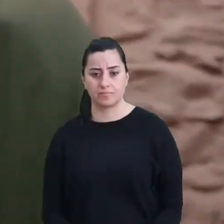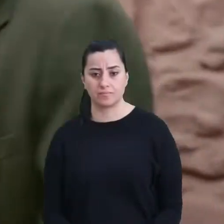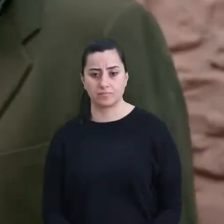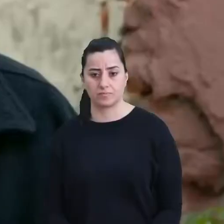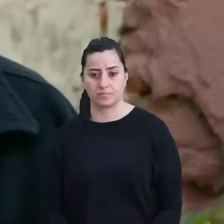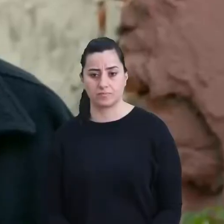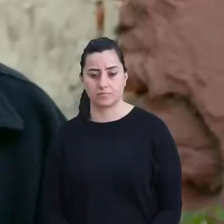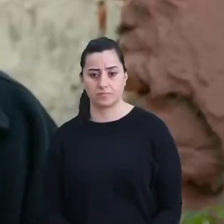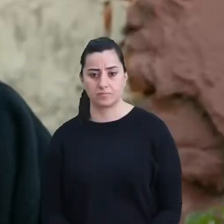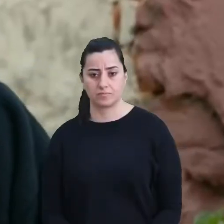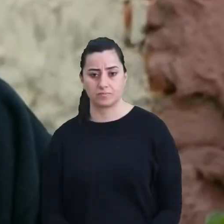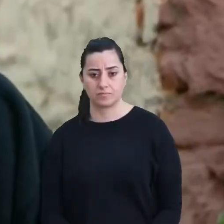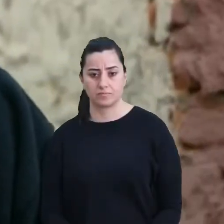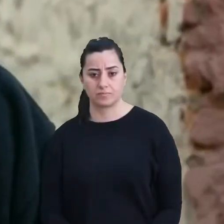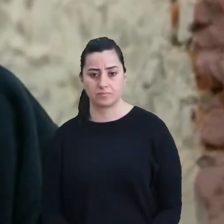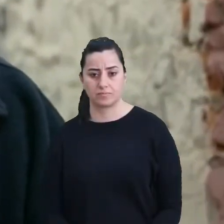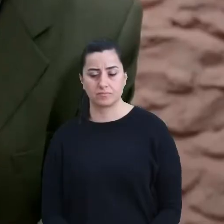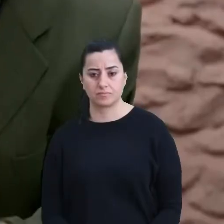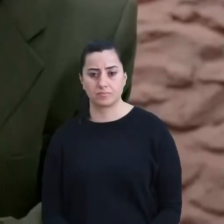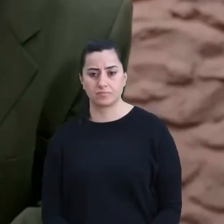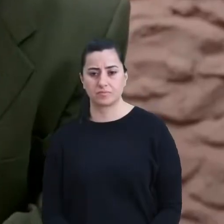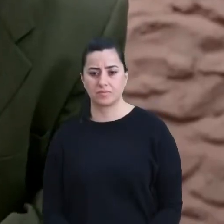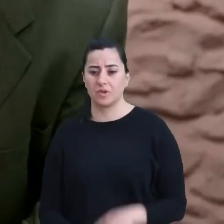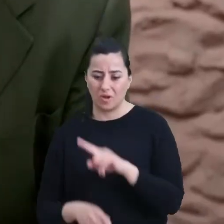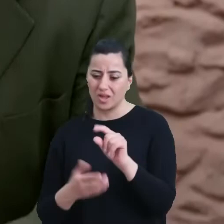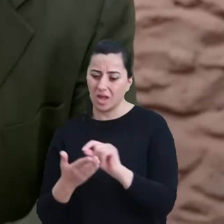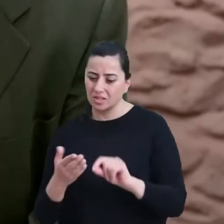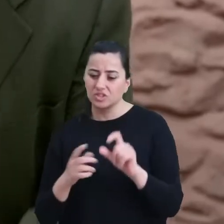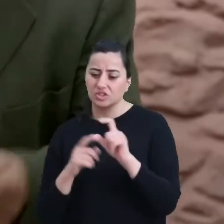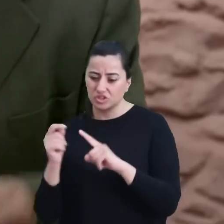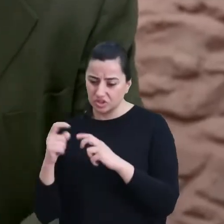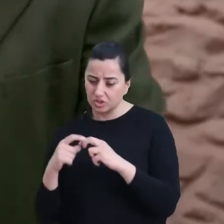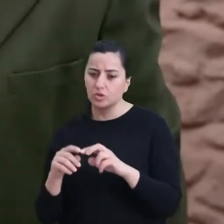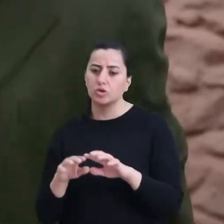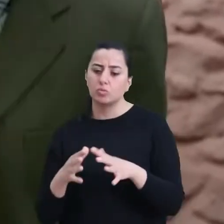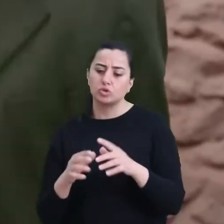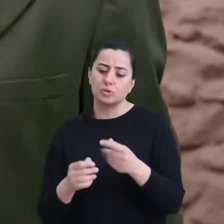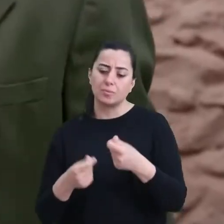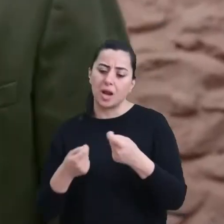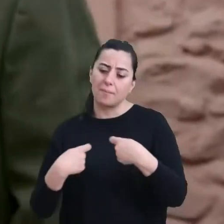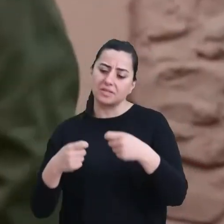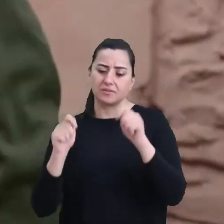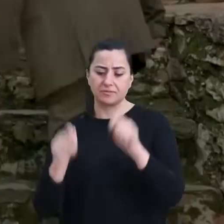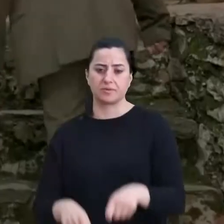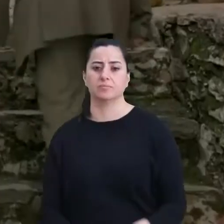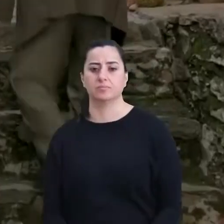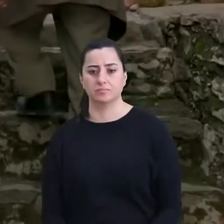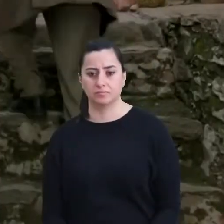Emin'in yüzü düşüverdi. Şimdi o yazdığın şiirleri bozduru bozduru harcarsınız.